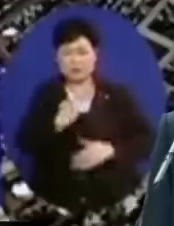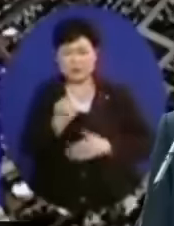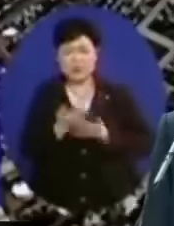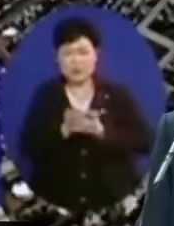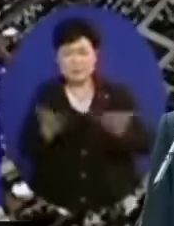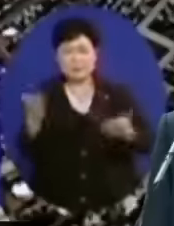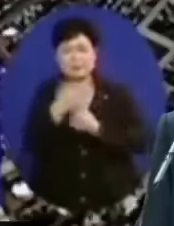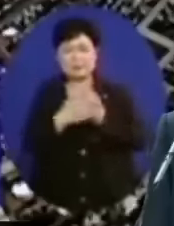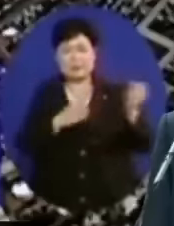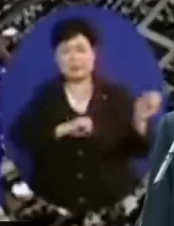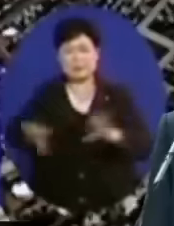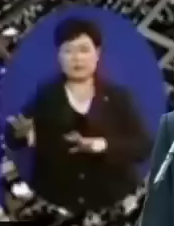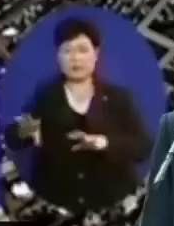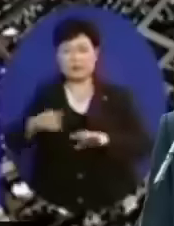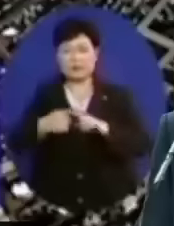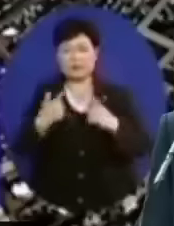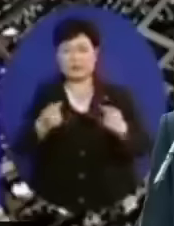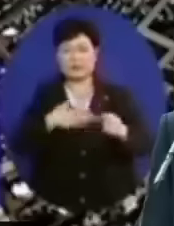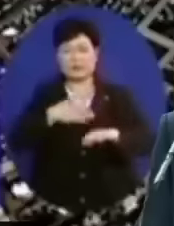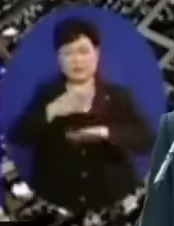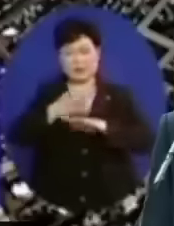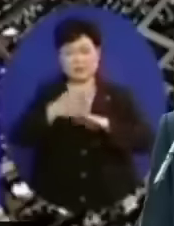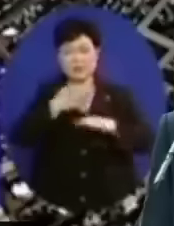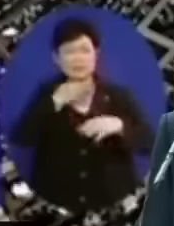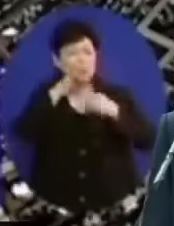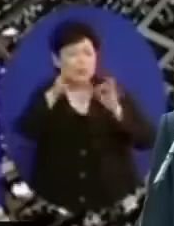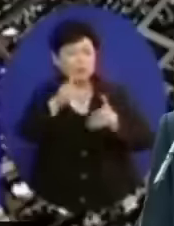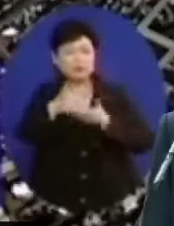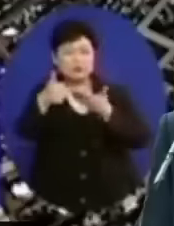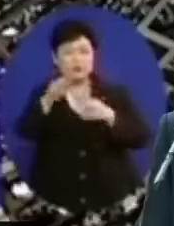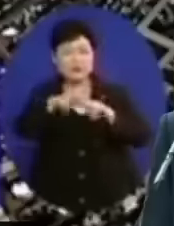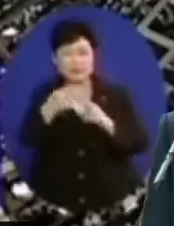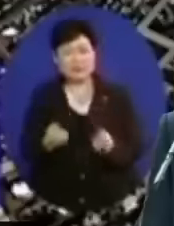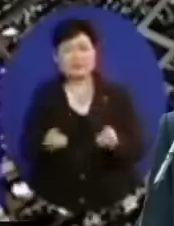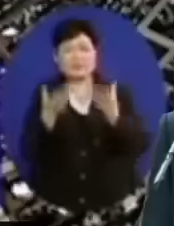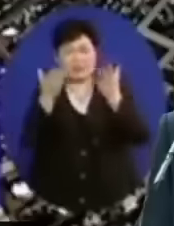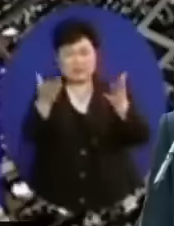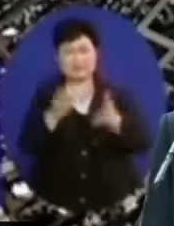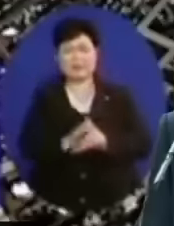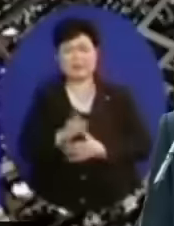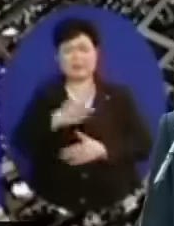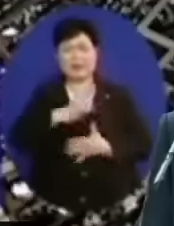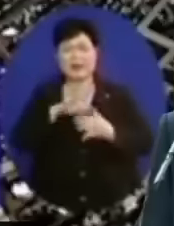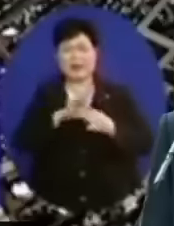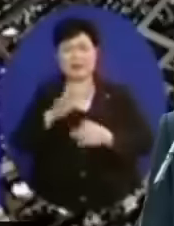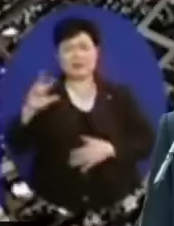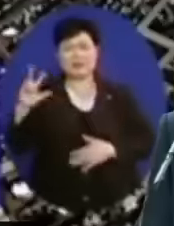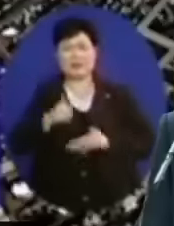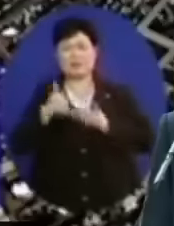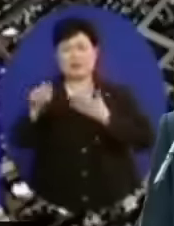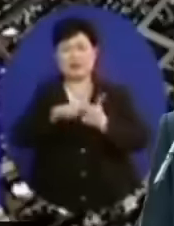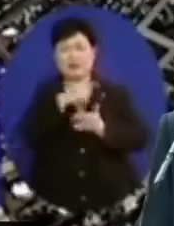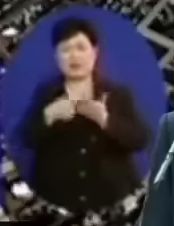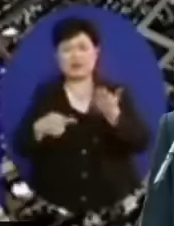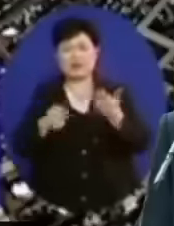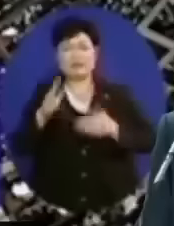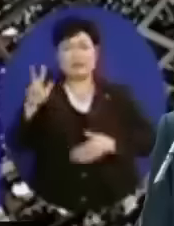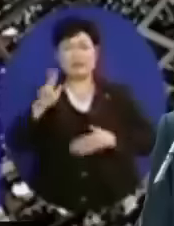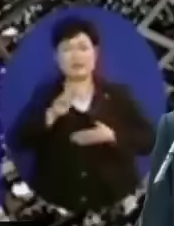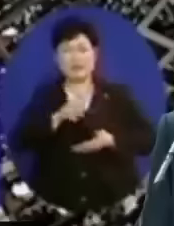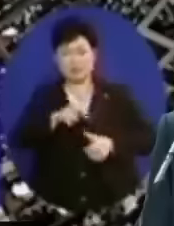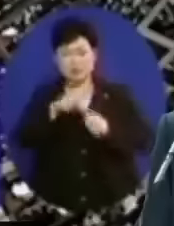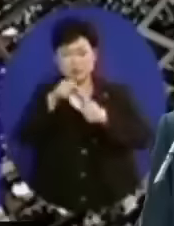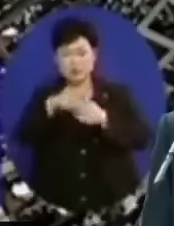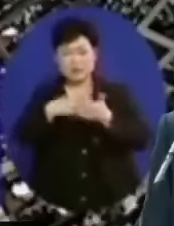베푸신 은혜를 버렸사오나 나는 감사하는 목소리로 주께 제사를 드리며 나의 서운을 주께 갚겠나이다. 구원은